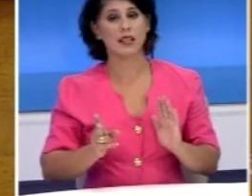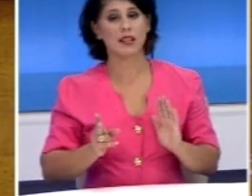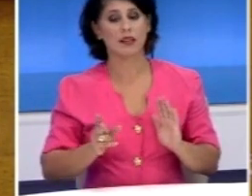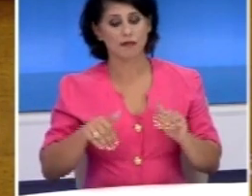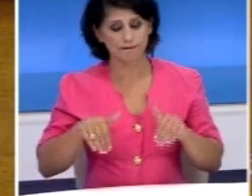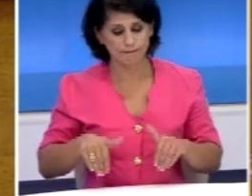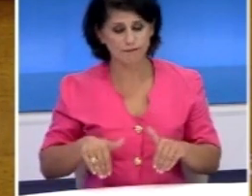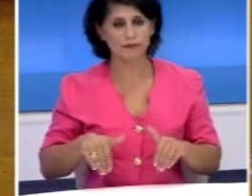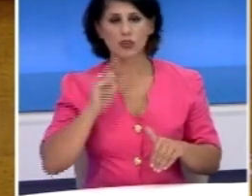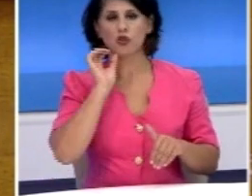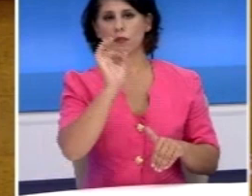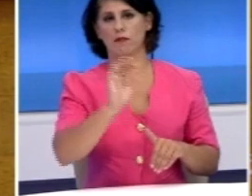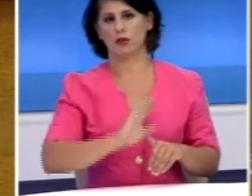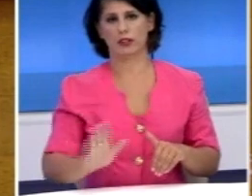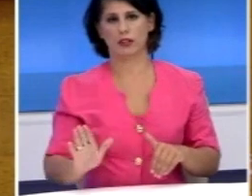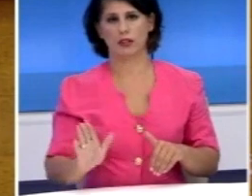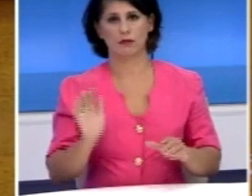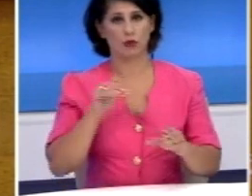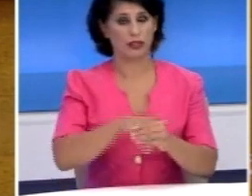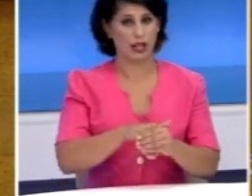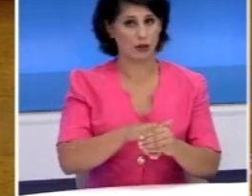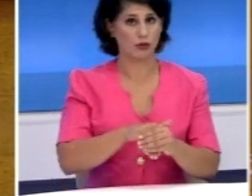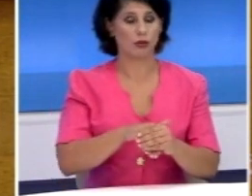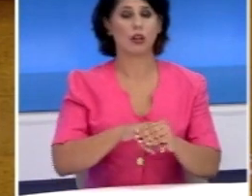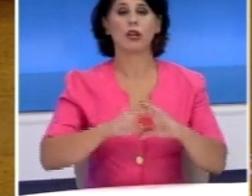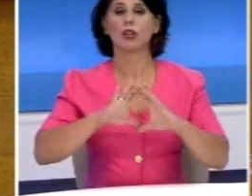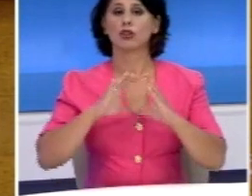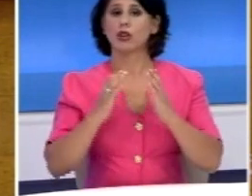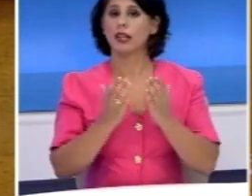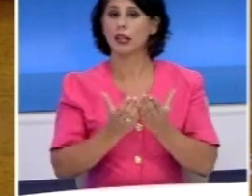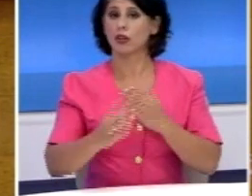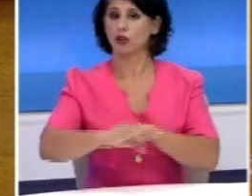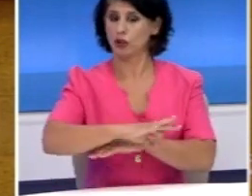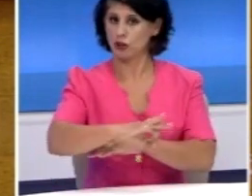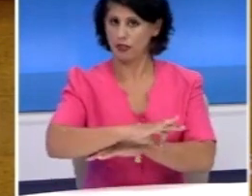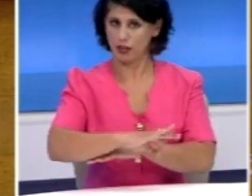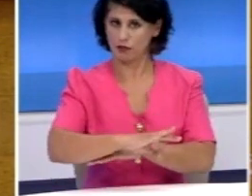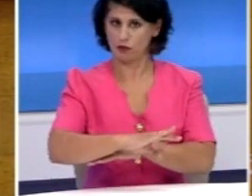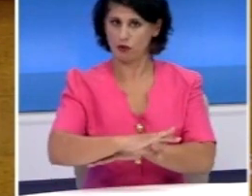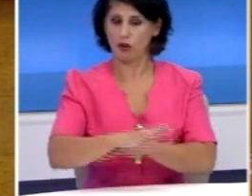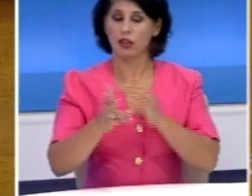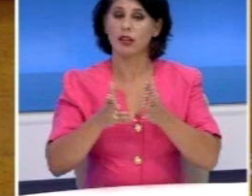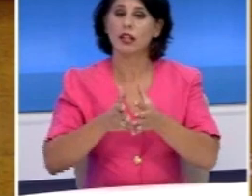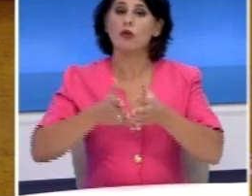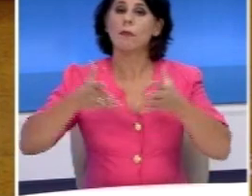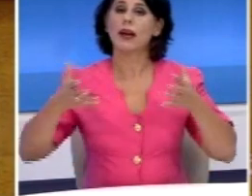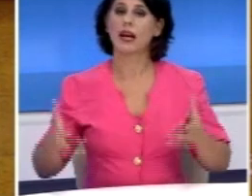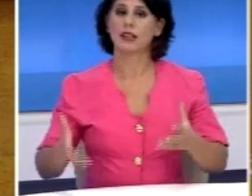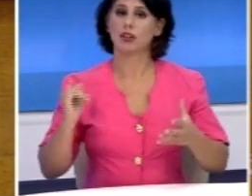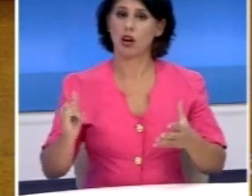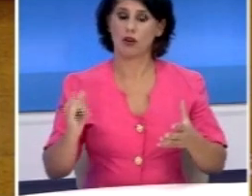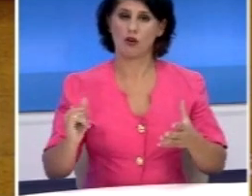συμβιβασμή σκοπιμότητας που εντάσσονται στο γενικότερο σχεδιασμό για τον μεγαλύτερο